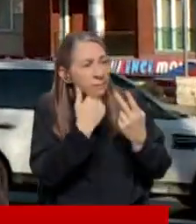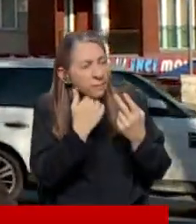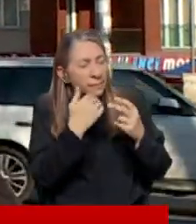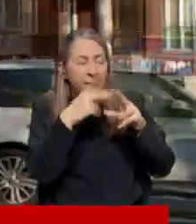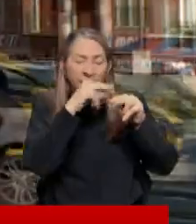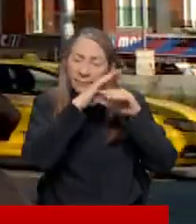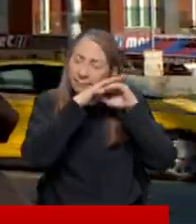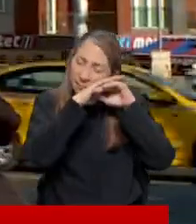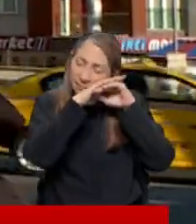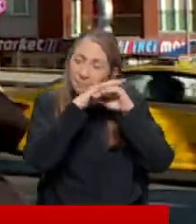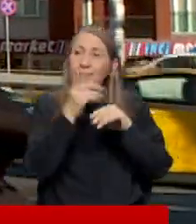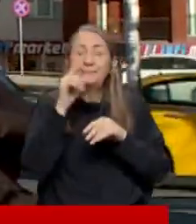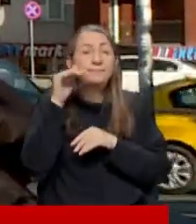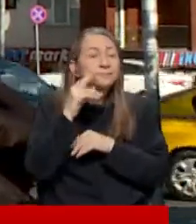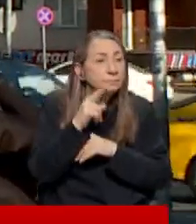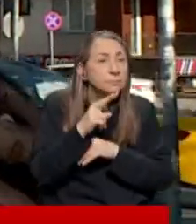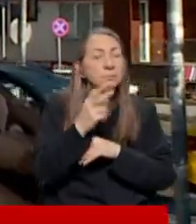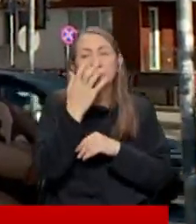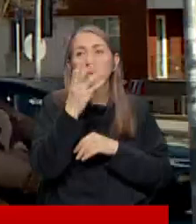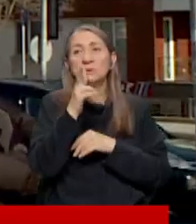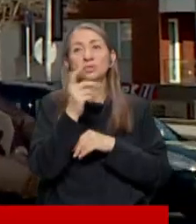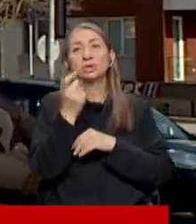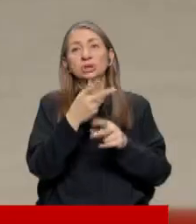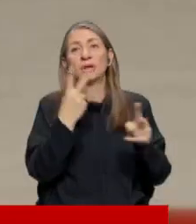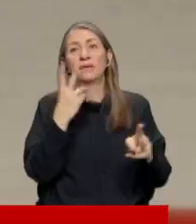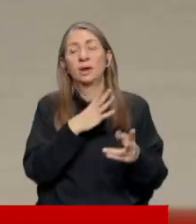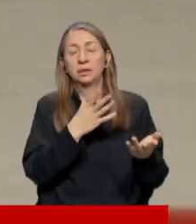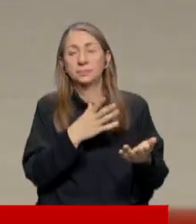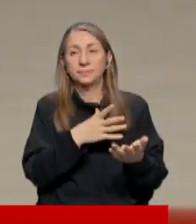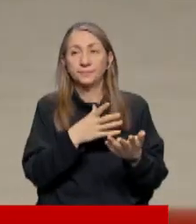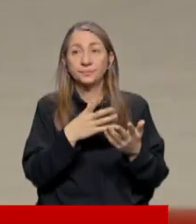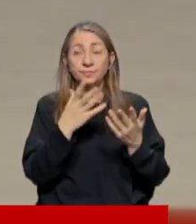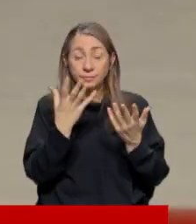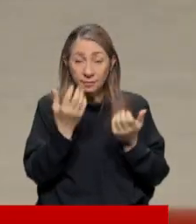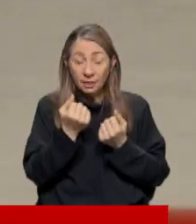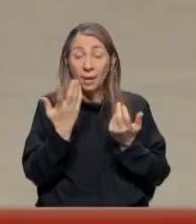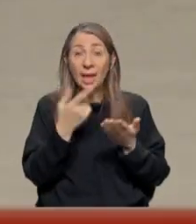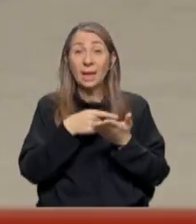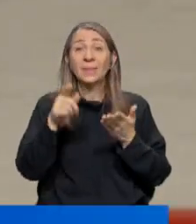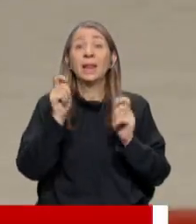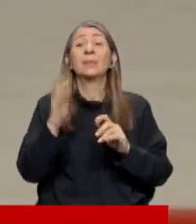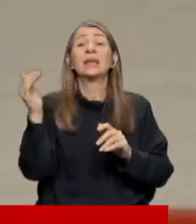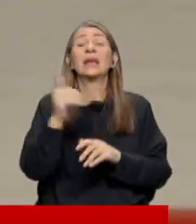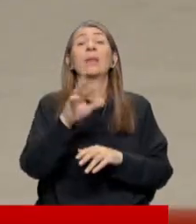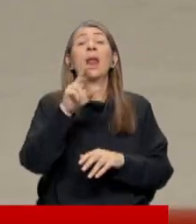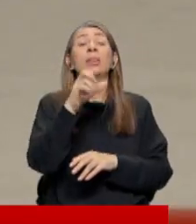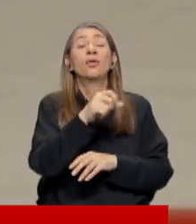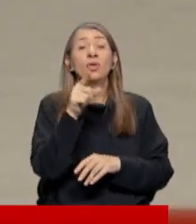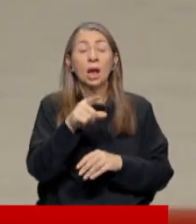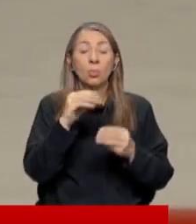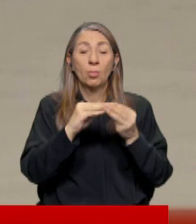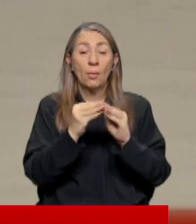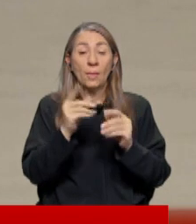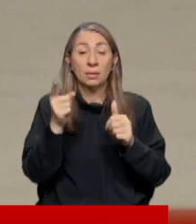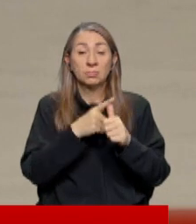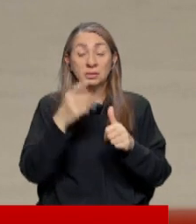uyuyakalmıştım zaten bir daha Geldim Bakalım Yine bekliyoruz yine 300 kişi var sırada alınan ama İptal edilmeden gelinmeyen randevular sorunu